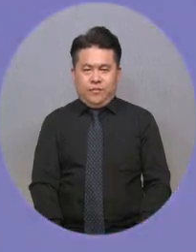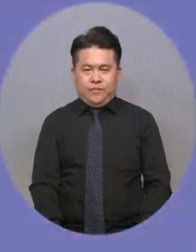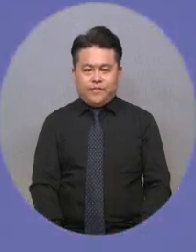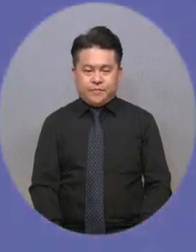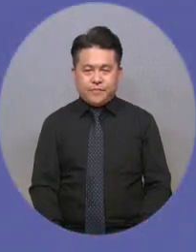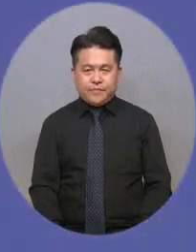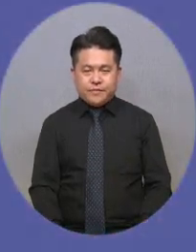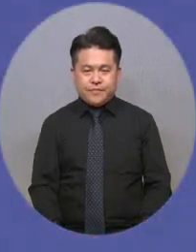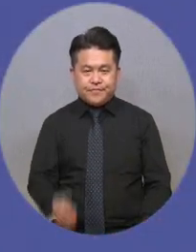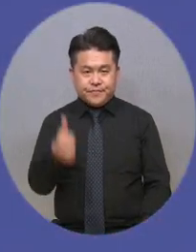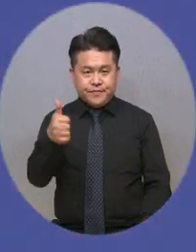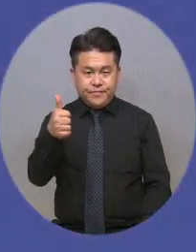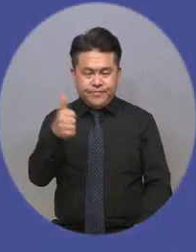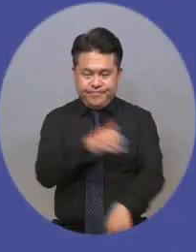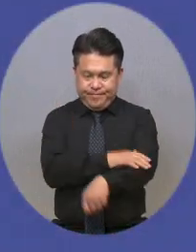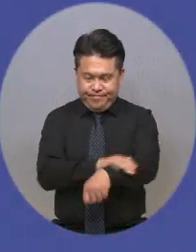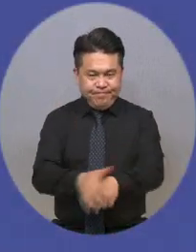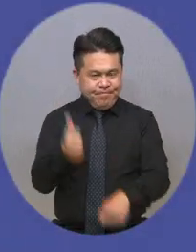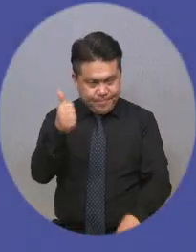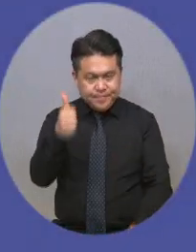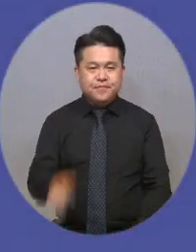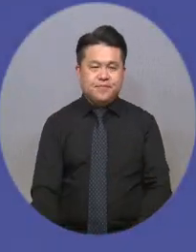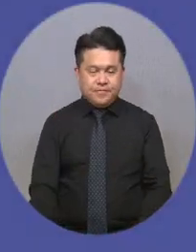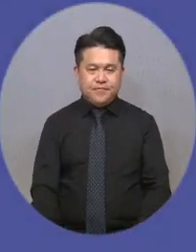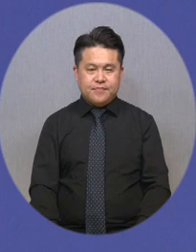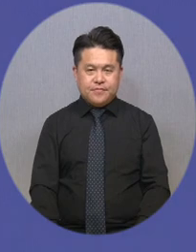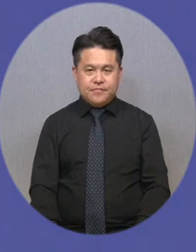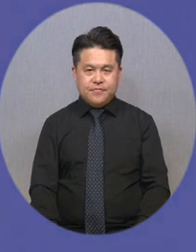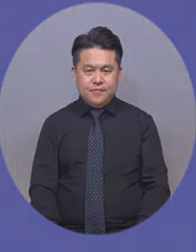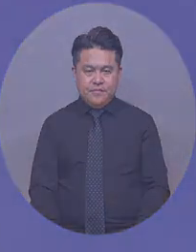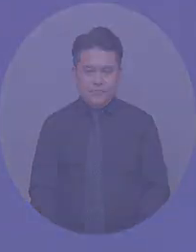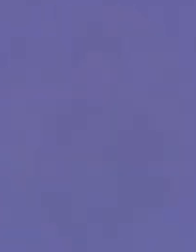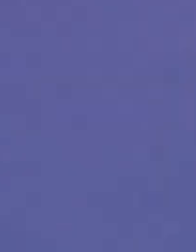와. 네, 너무 잘 맞아서.